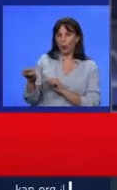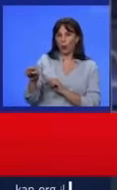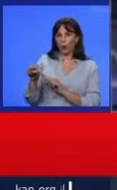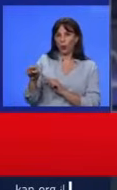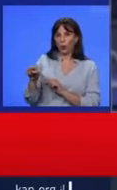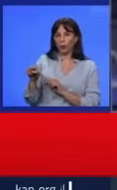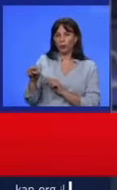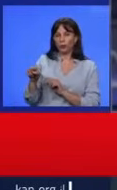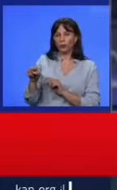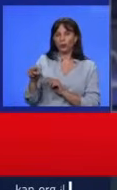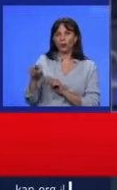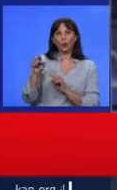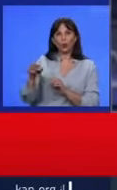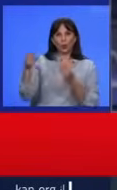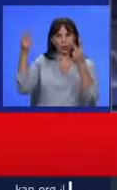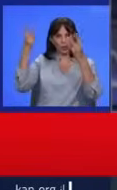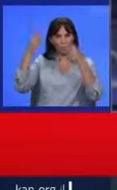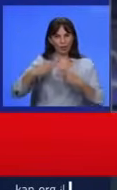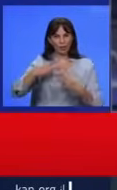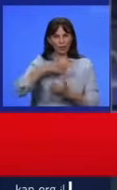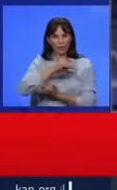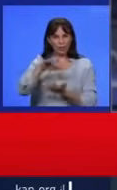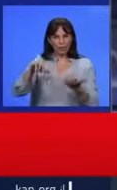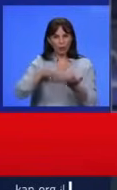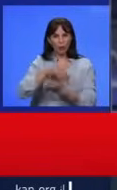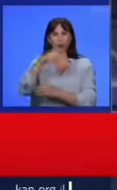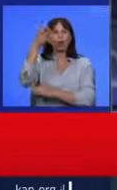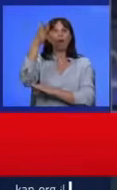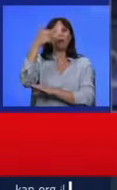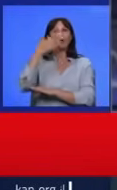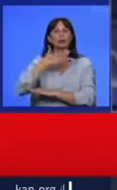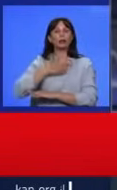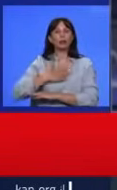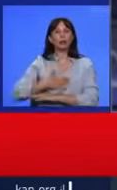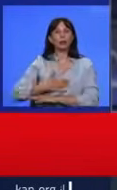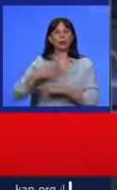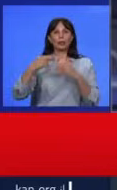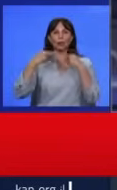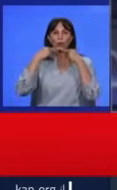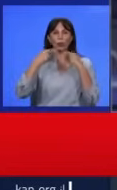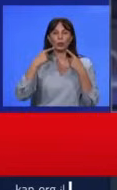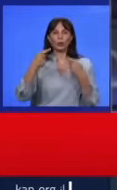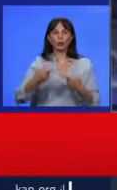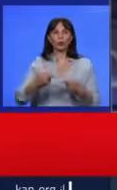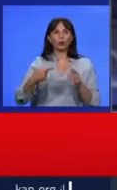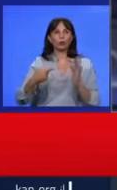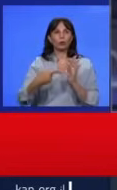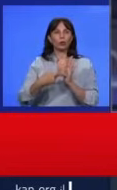לזה, כי הוא הבין את גודל ההסתבכות. המדינה רצתה להגיע לתוצאה הזאת כדי